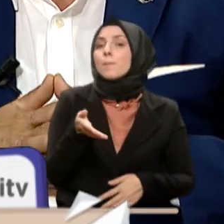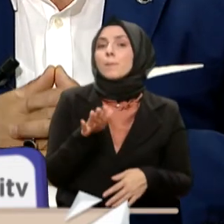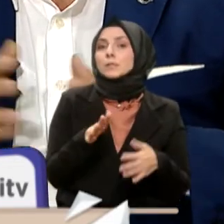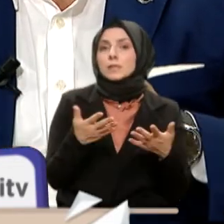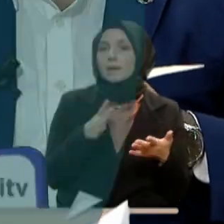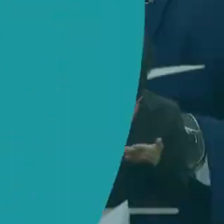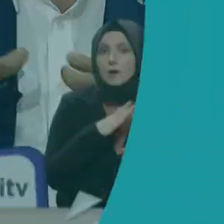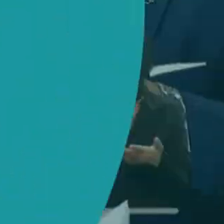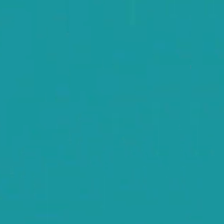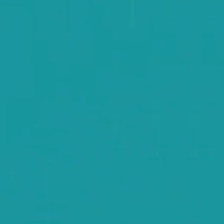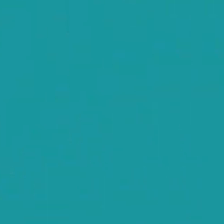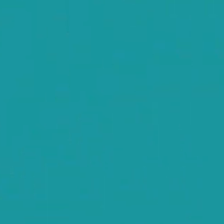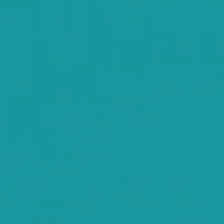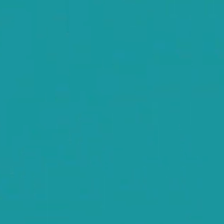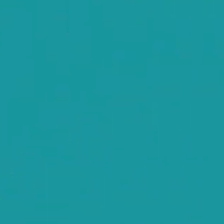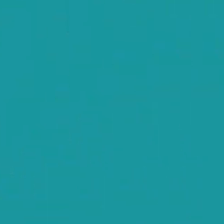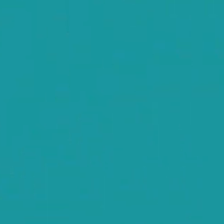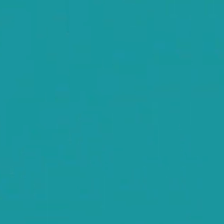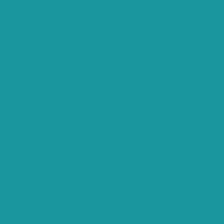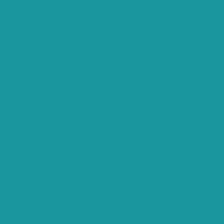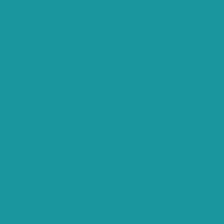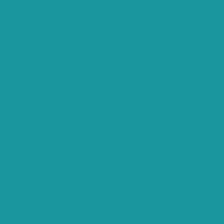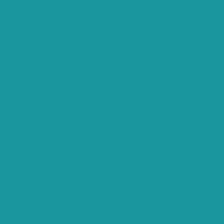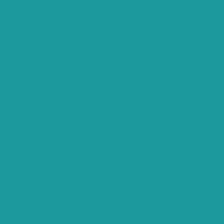beş defa Allah hatırda tutmak bakalım